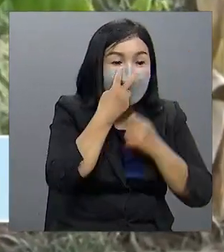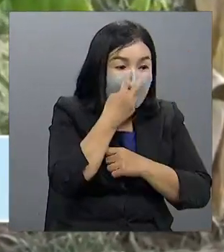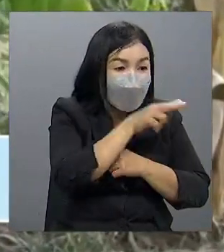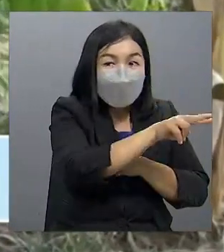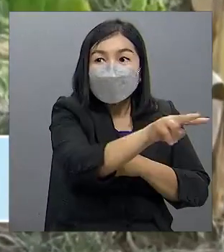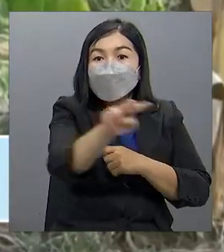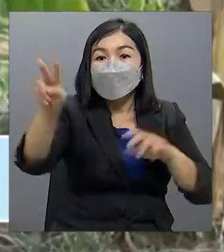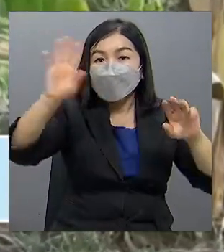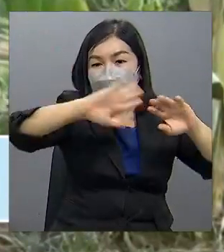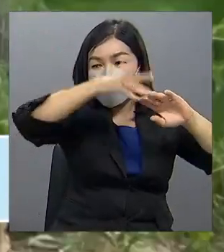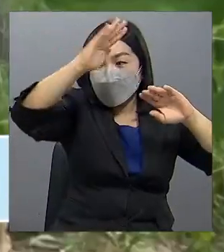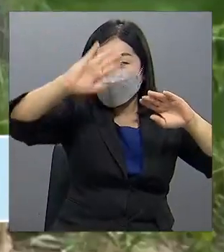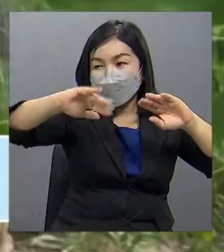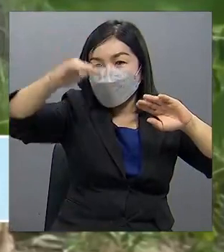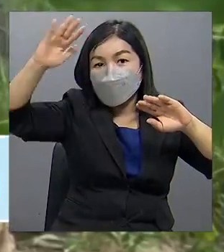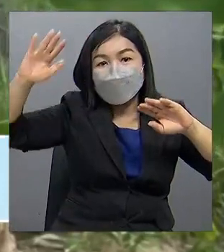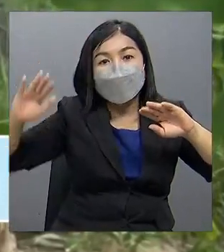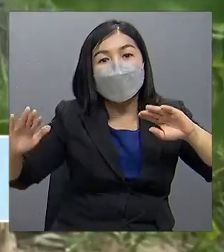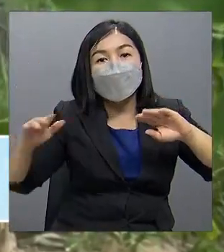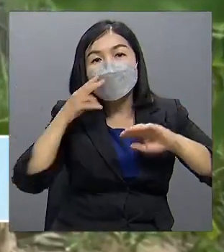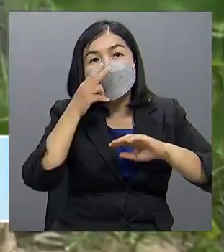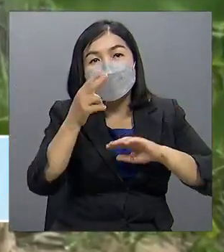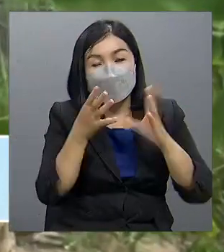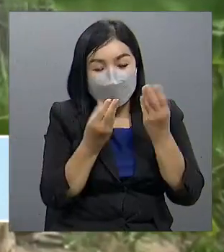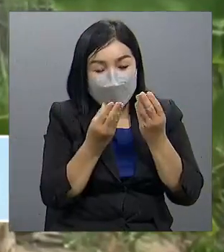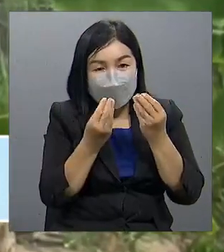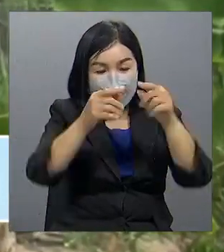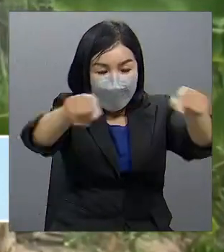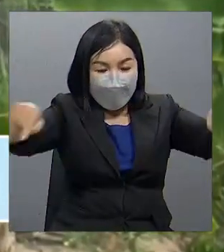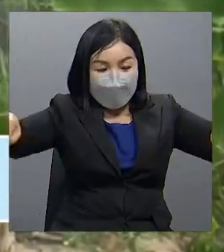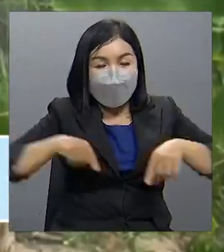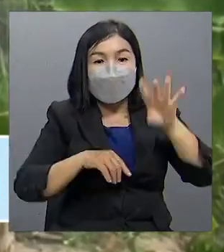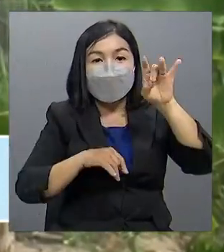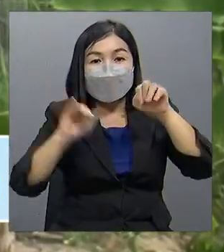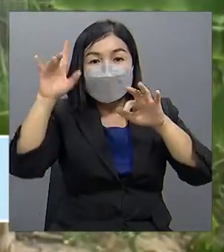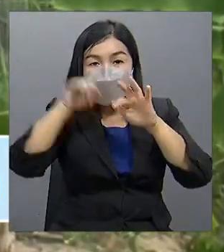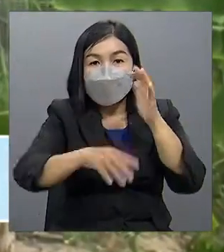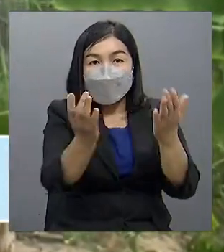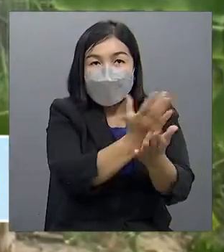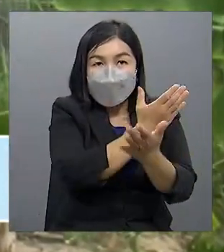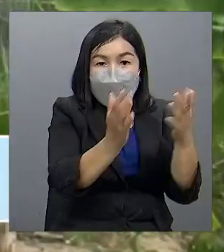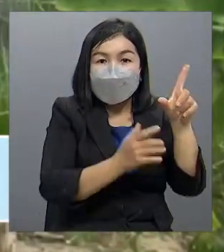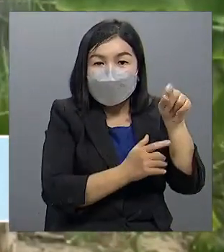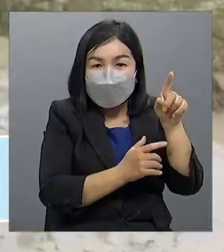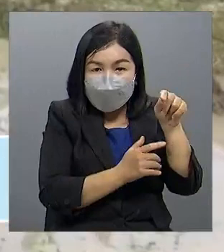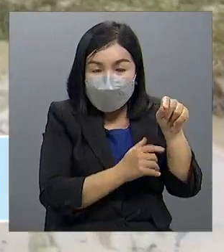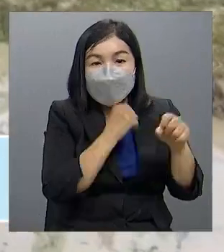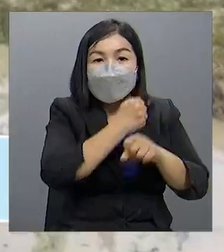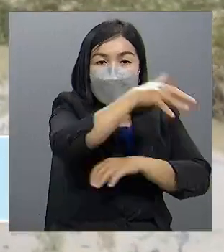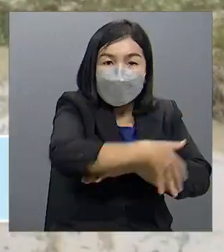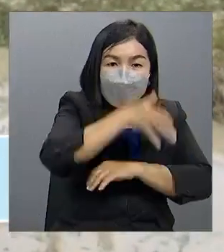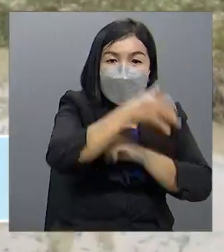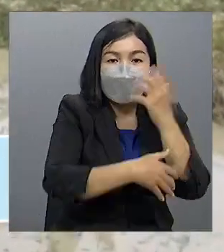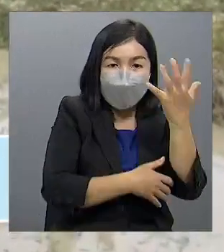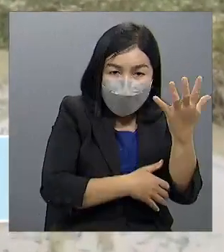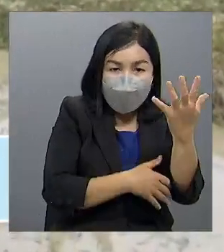คะโอบล้อมแล้วก็มีเนื้อที่กว่า80ไร่แบ่งสัดส่วนนะคะ20ไร่เป็นโคกหนองนา5ไร่จะสร้างเป็นค